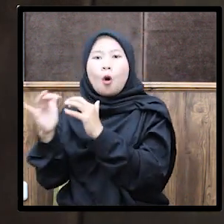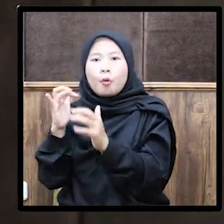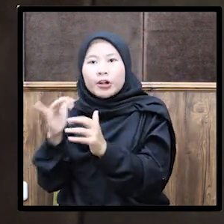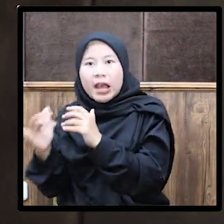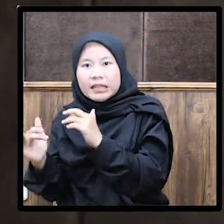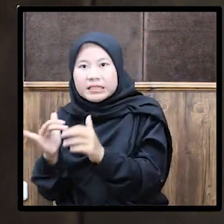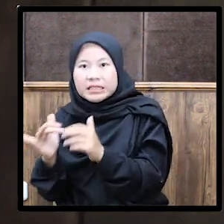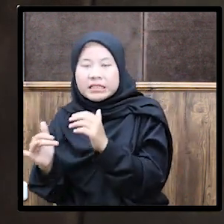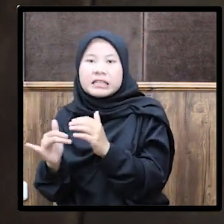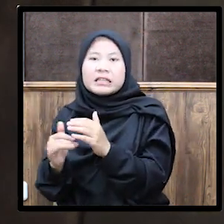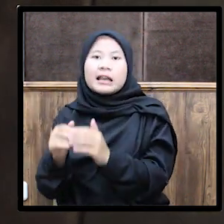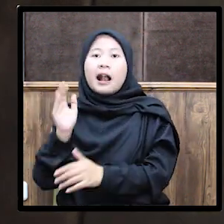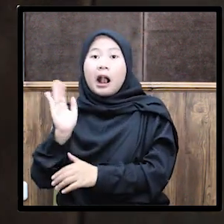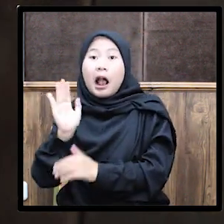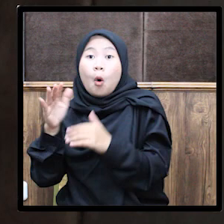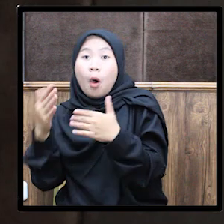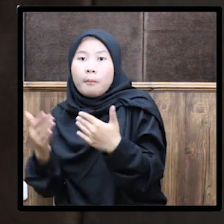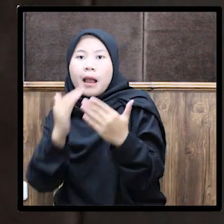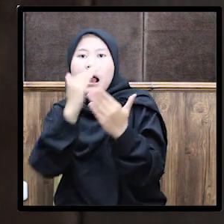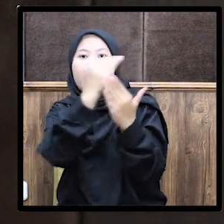semua kebijakannya sudah siap dan